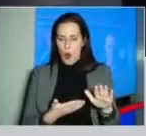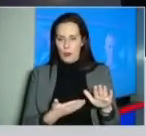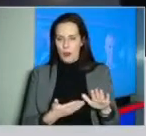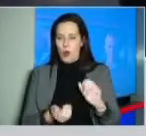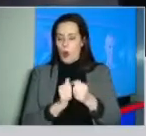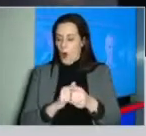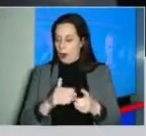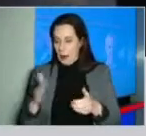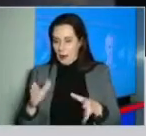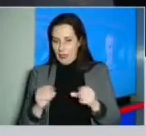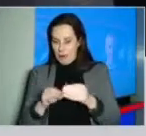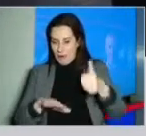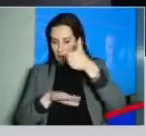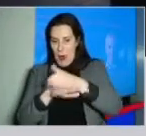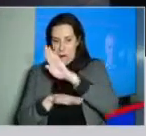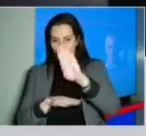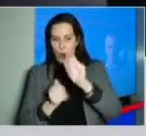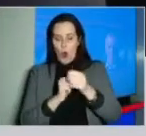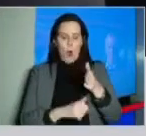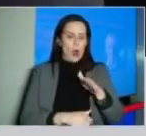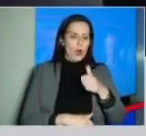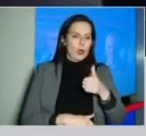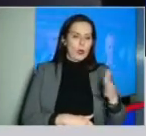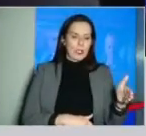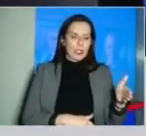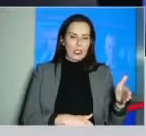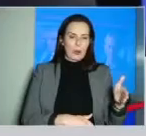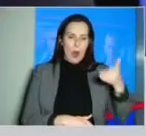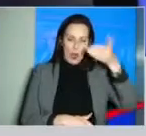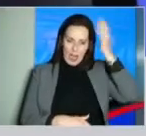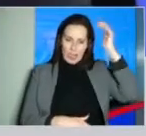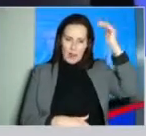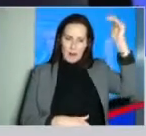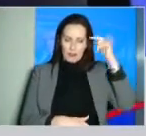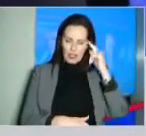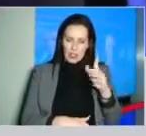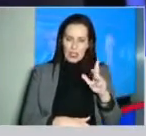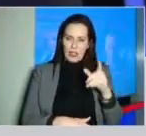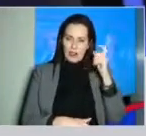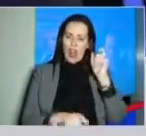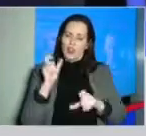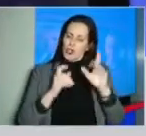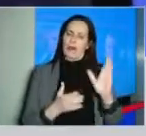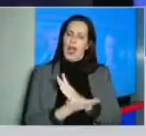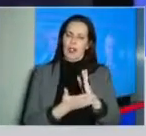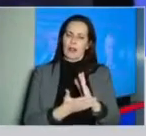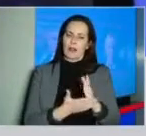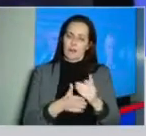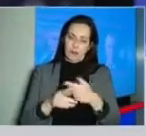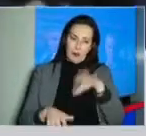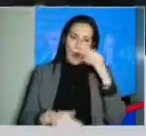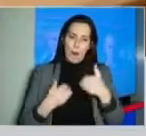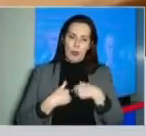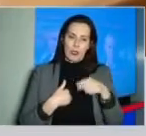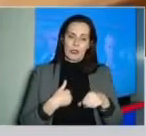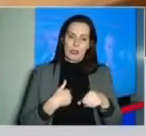או הימין בראשות נתניהו, או השמאל בראשות גנץ ולפיד. ואני מקווה שהציבור יכריע בצד שלנו, כי